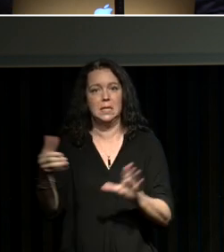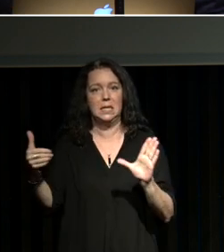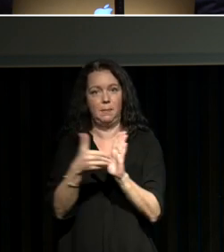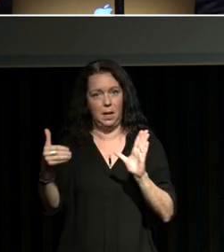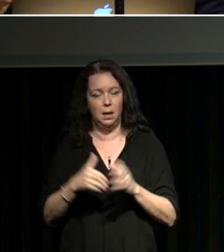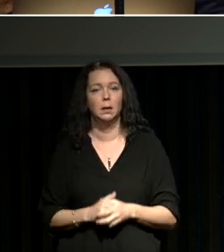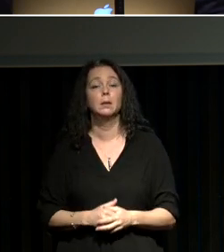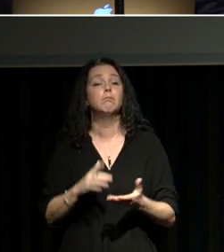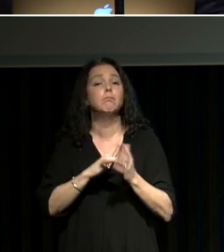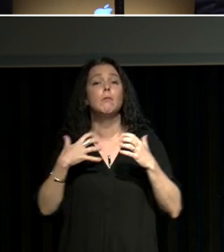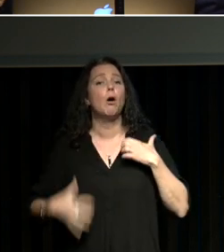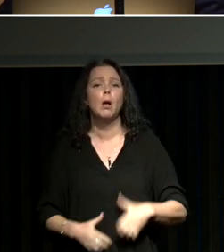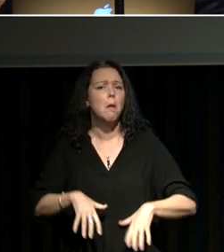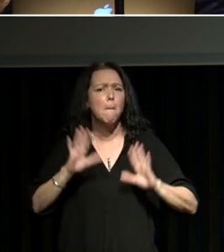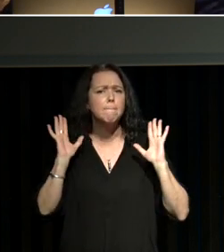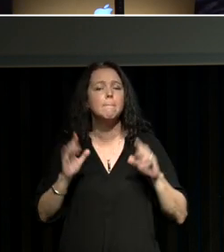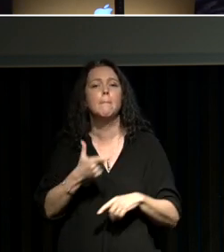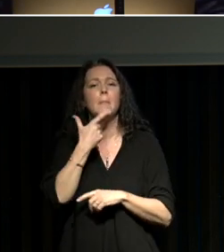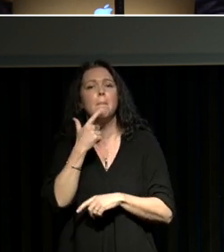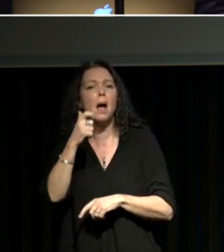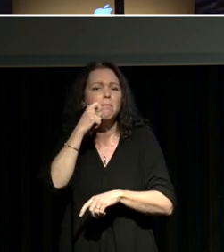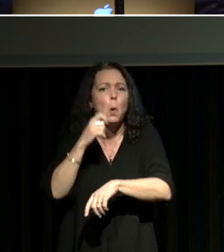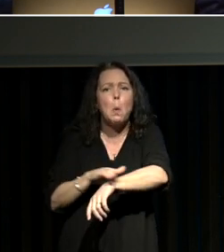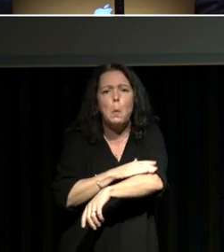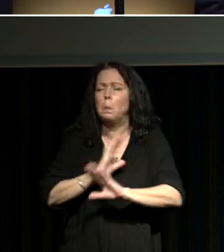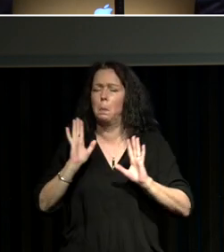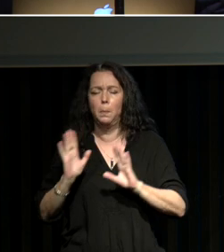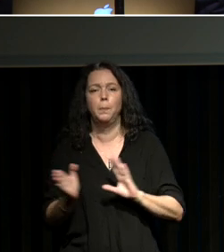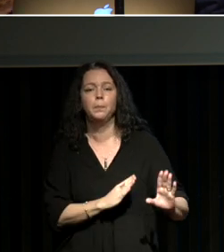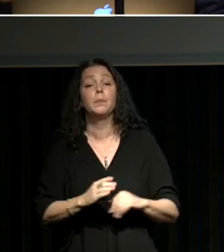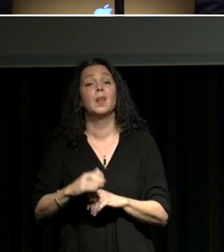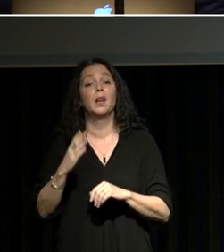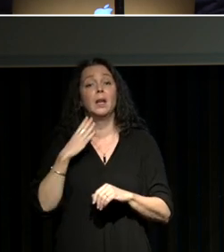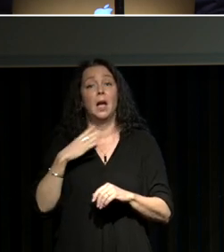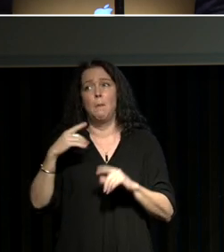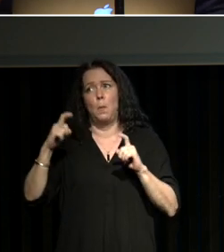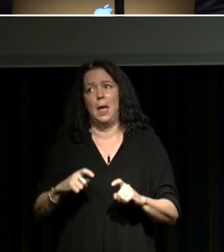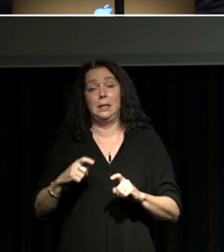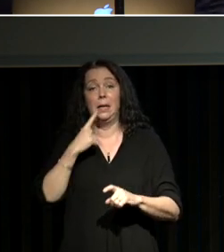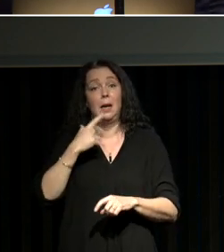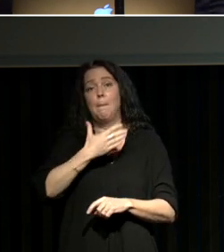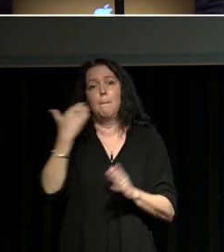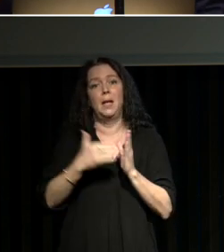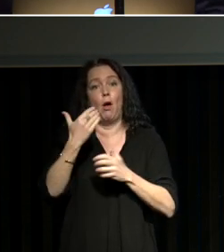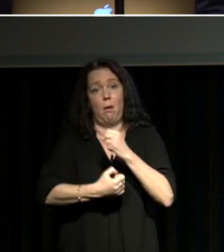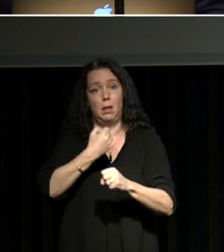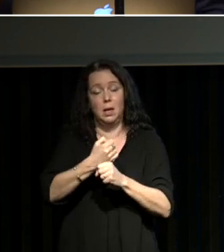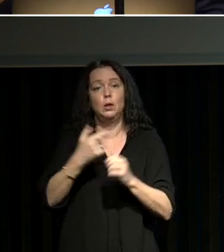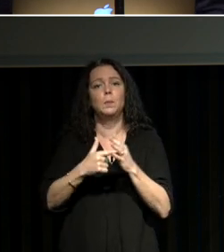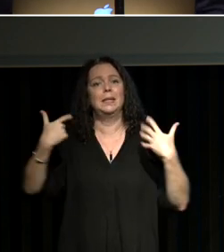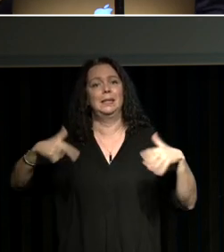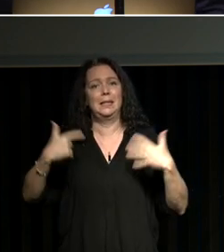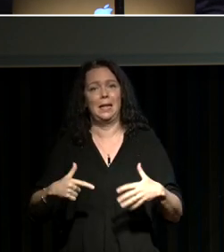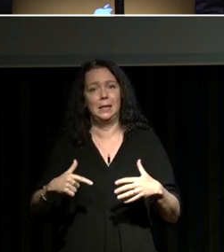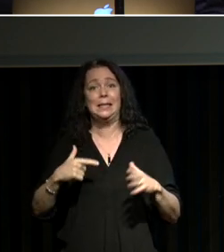tout organe confondu, je ne parle pas des tissus. Ça avait un petit peu baissé. L'année où on a le plus réalisé de transplantations, c'est en 2017, où il y a eu